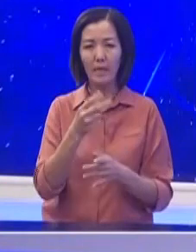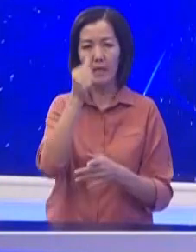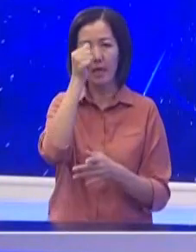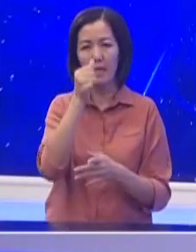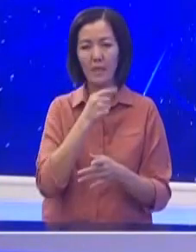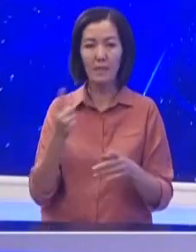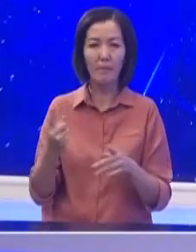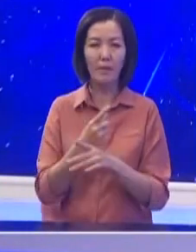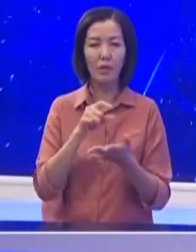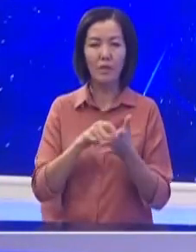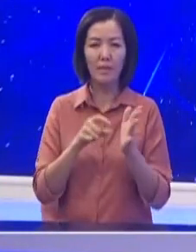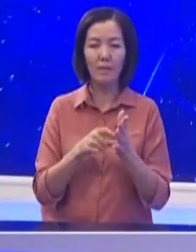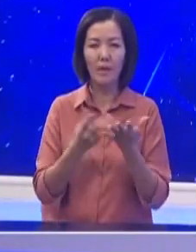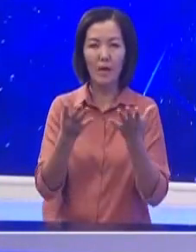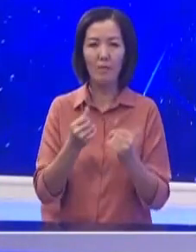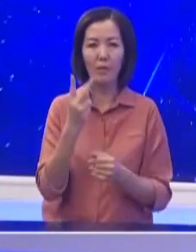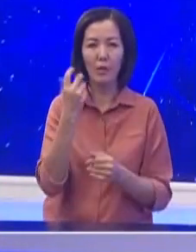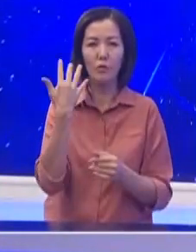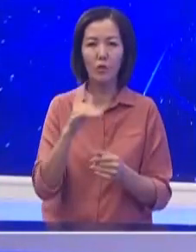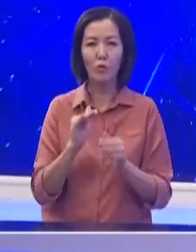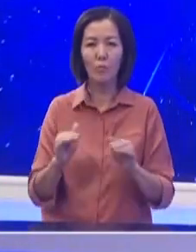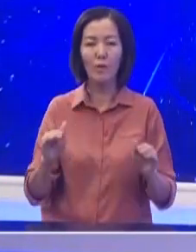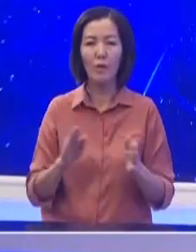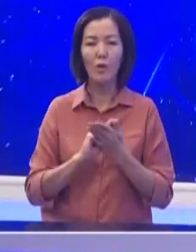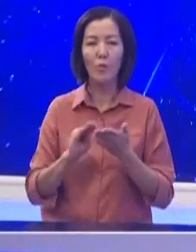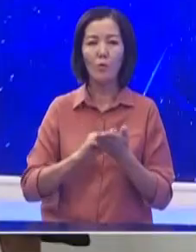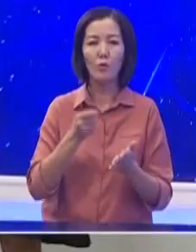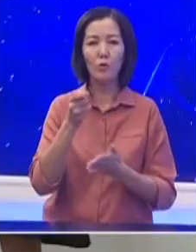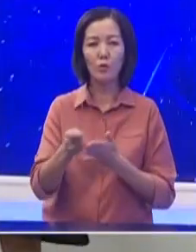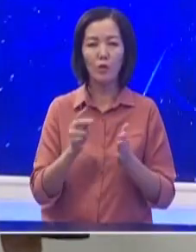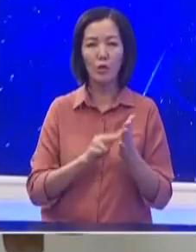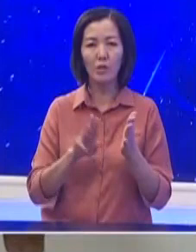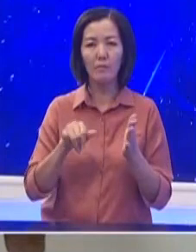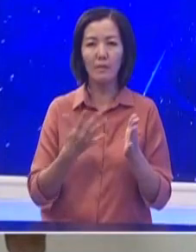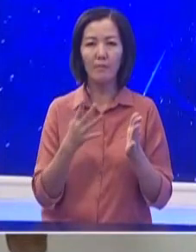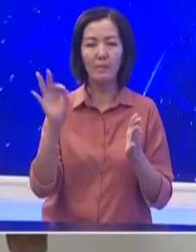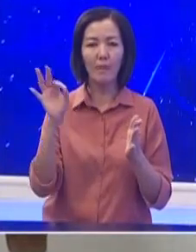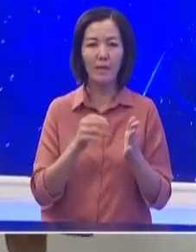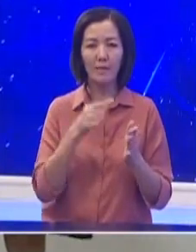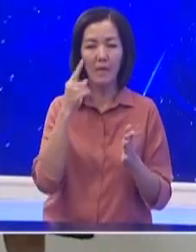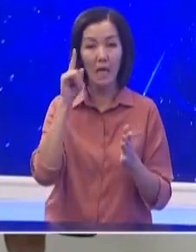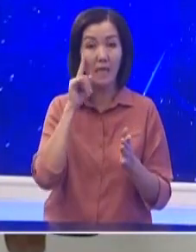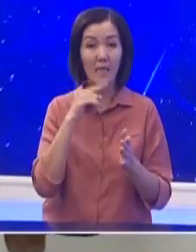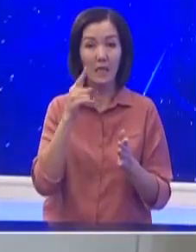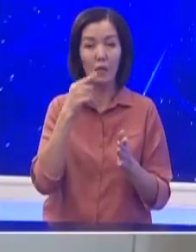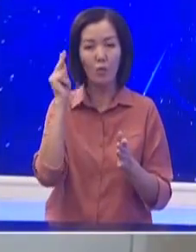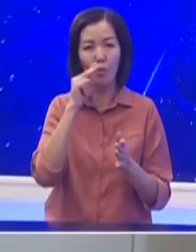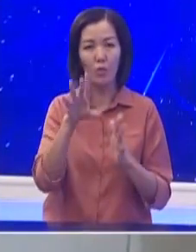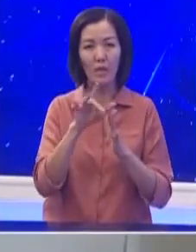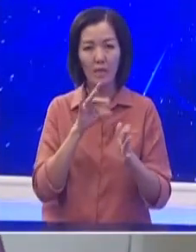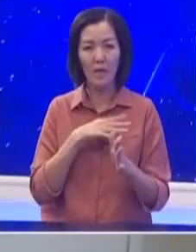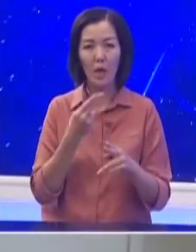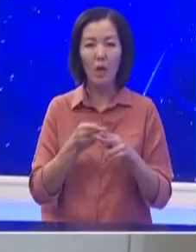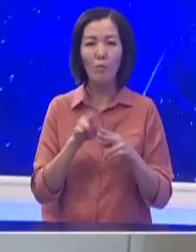ішінде алғашқы сыныпқа қабылдауға 250,000-нан аса өтініш түскен. Оның 70,5% ана тілде оқуды таңдаған.